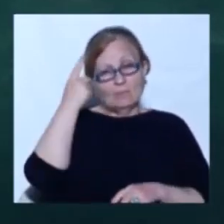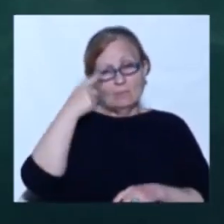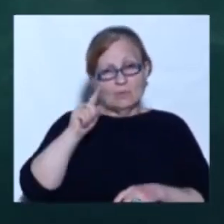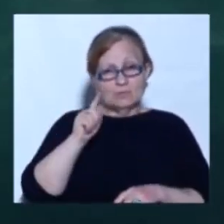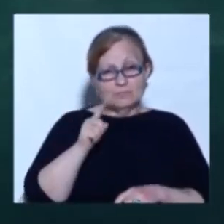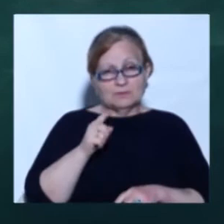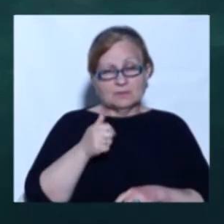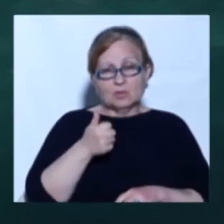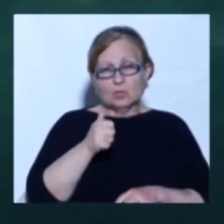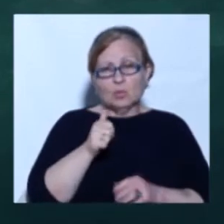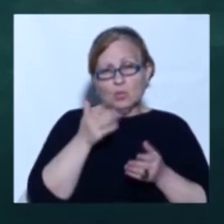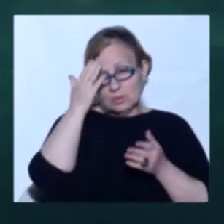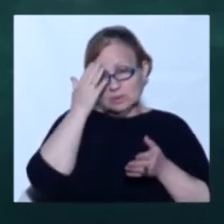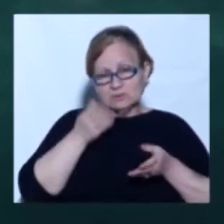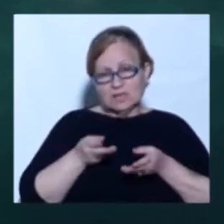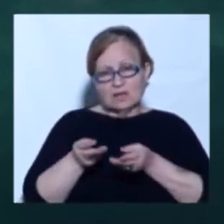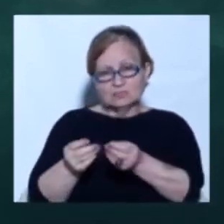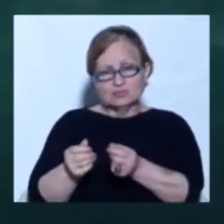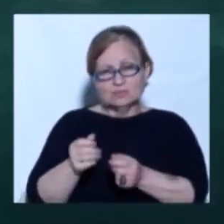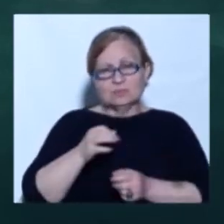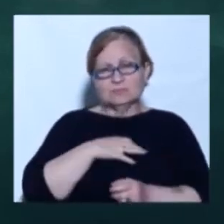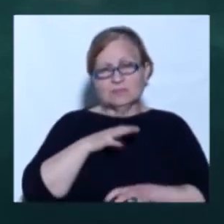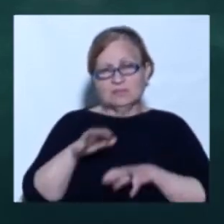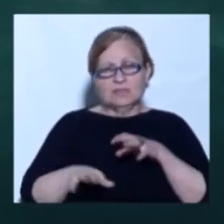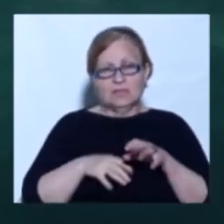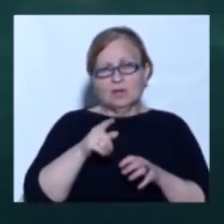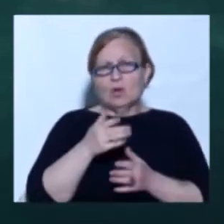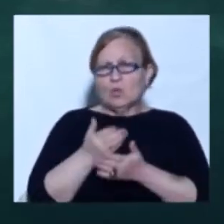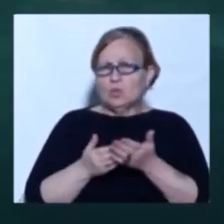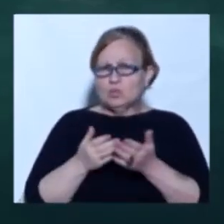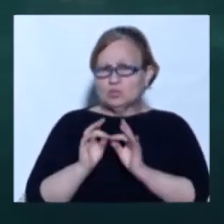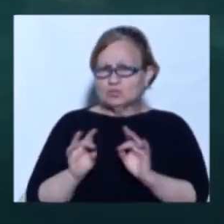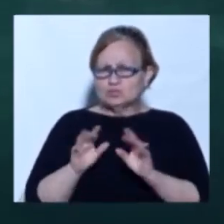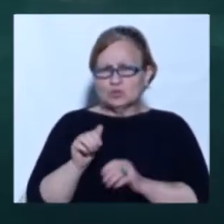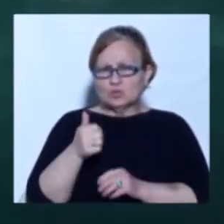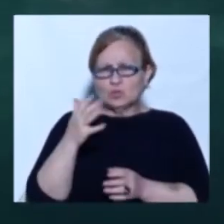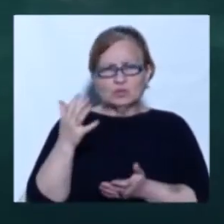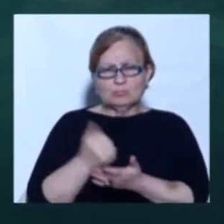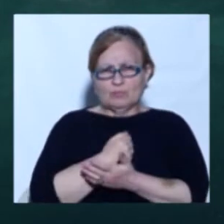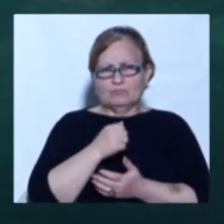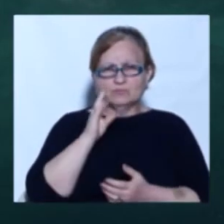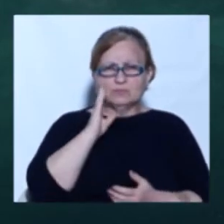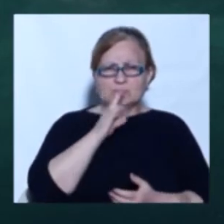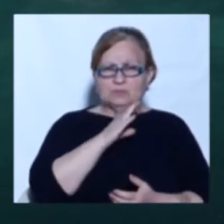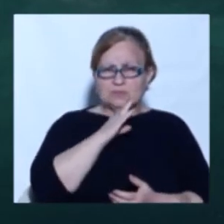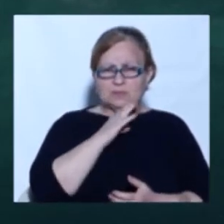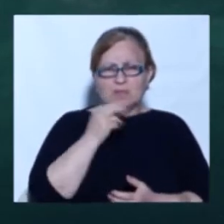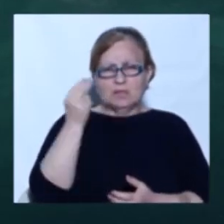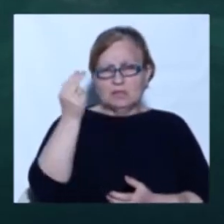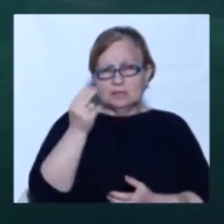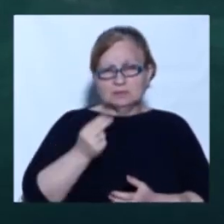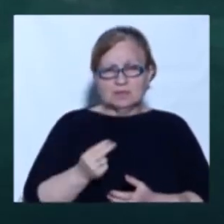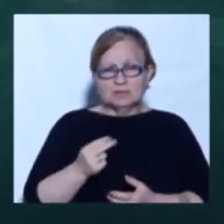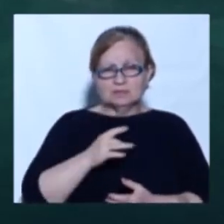როგორ დაამშვიდებდი თეთრ დათვს. Ურჩიე, როგორ იპოვოს დედა. დახატე